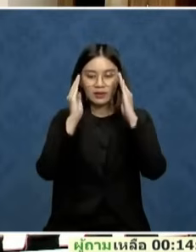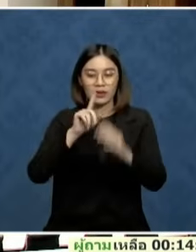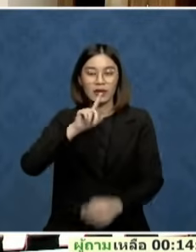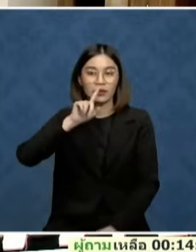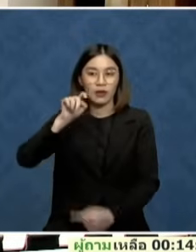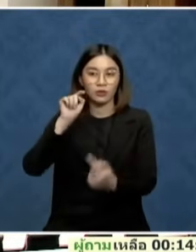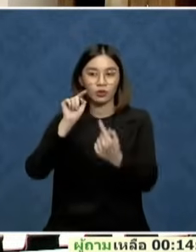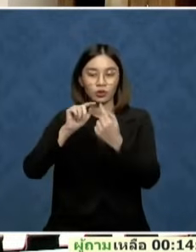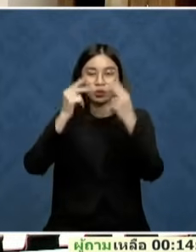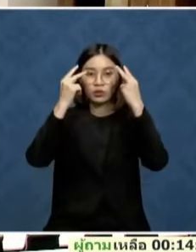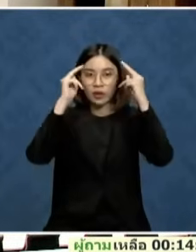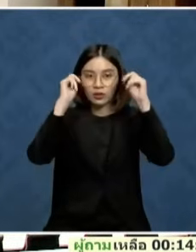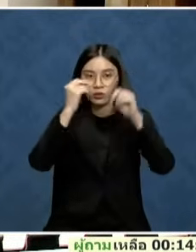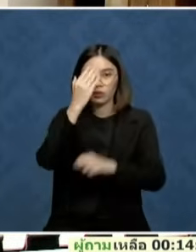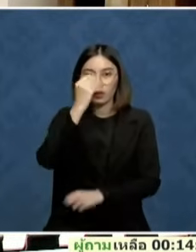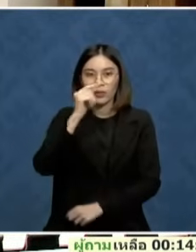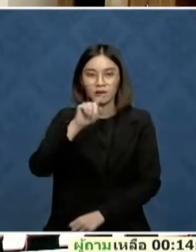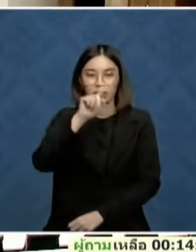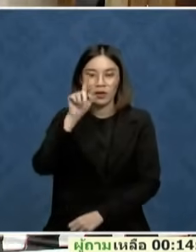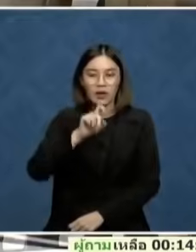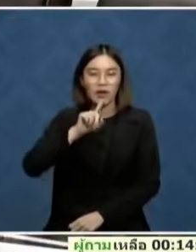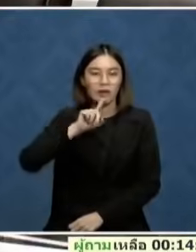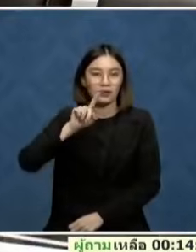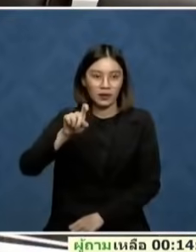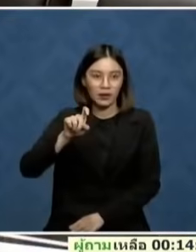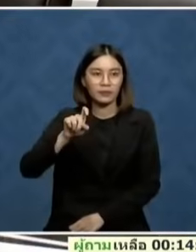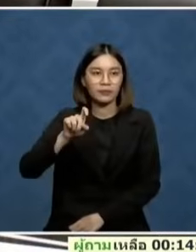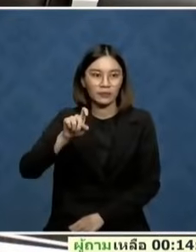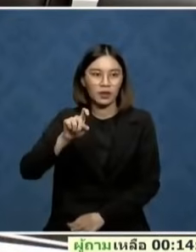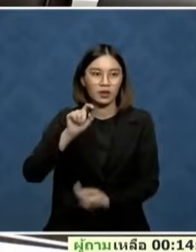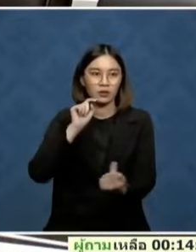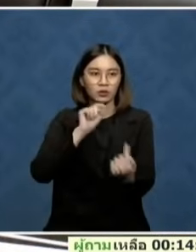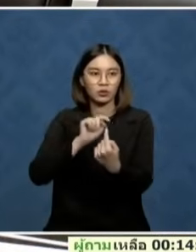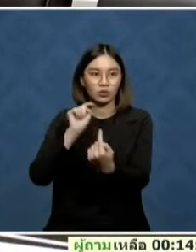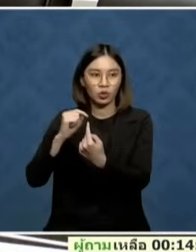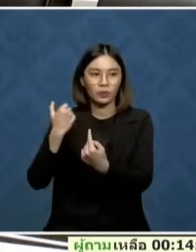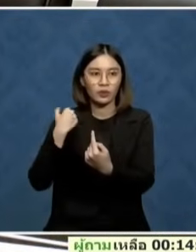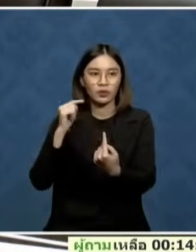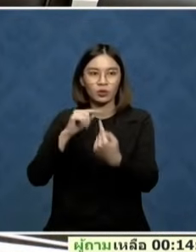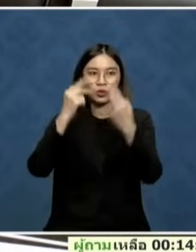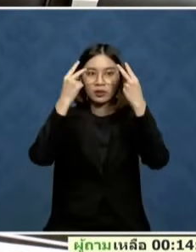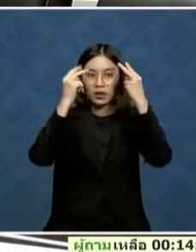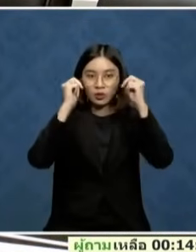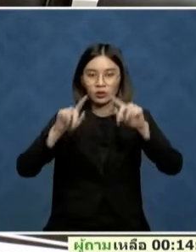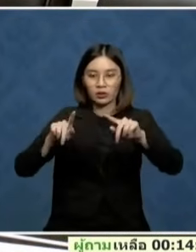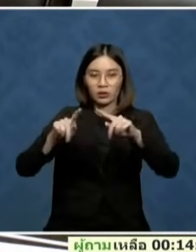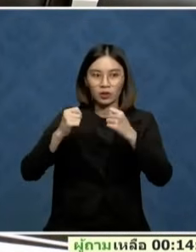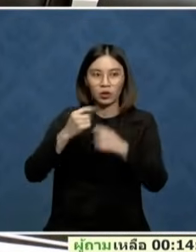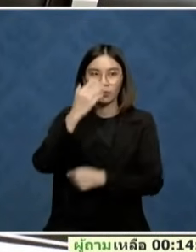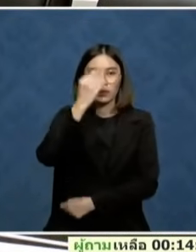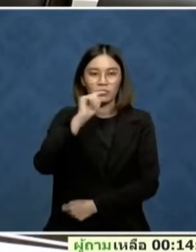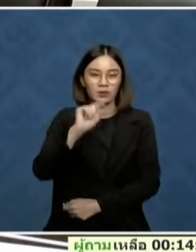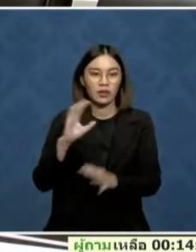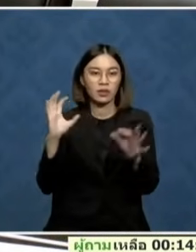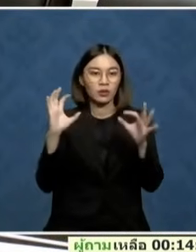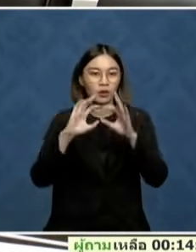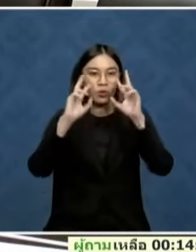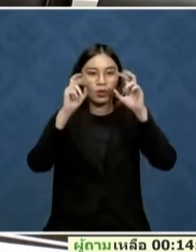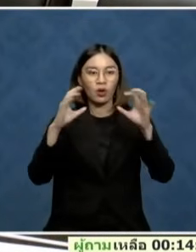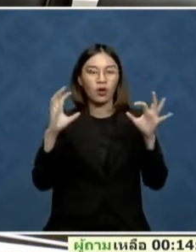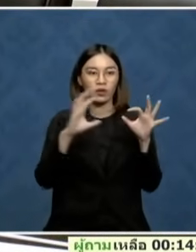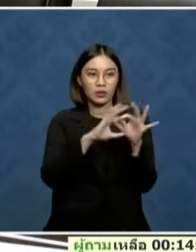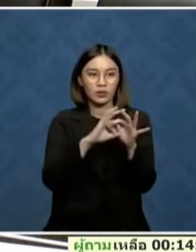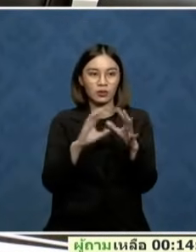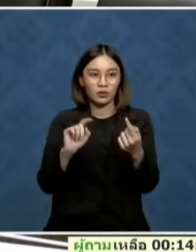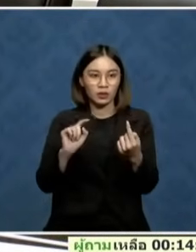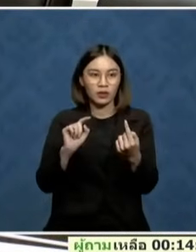ายกรัฐมนตรีเพราะคิดว่าเป็นคำถามที่เหมาะสมนะครับกับท่านนายกรัฐมนตรีที่จะตอบเนื่องจากเป็นเรื่องที่เกี่ยวพันนะครับ